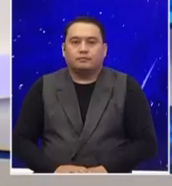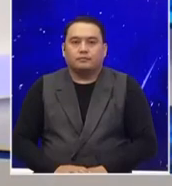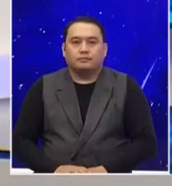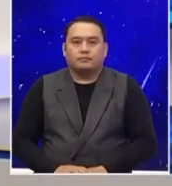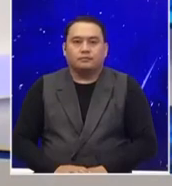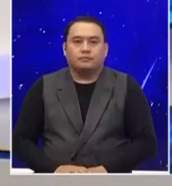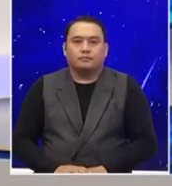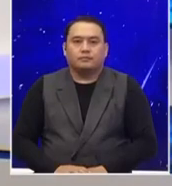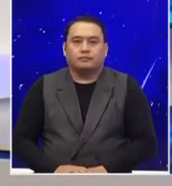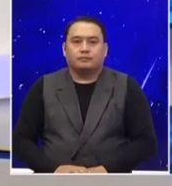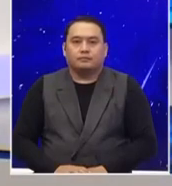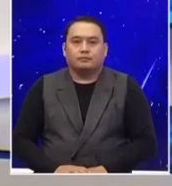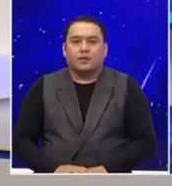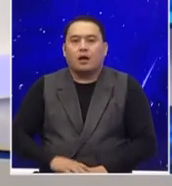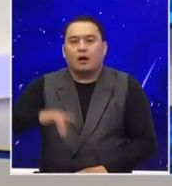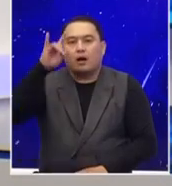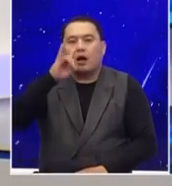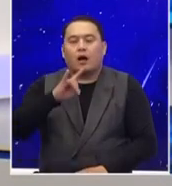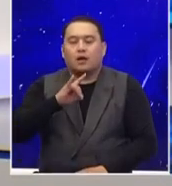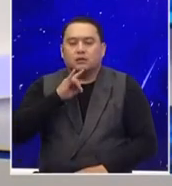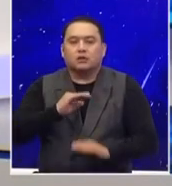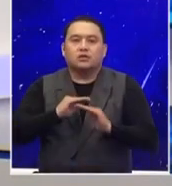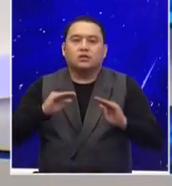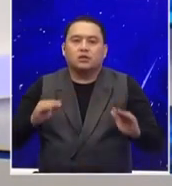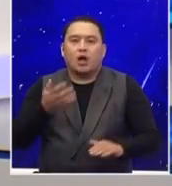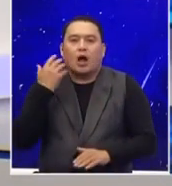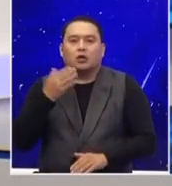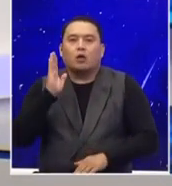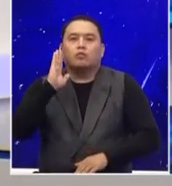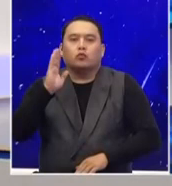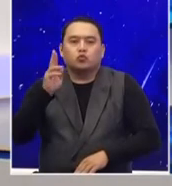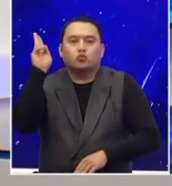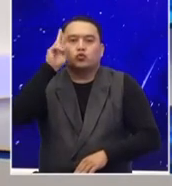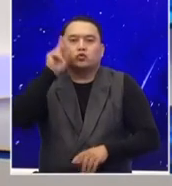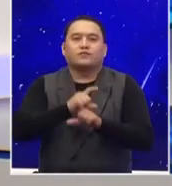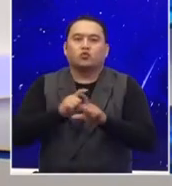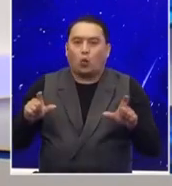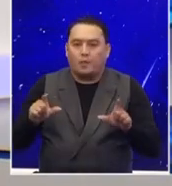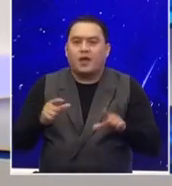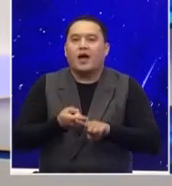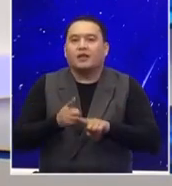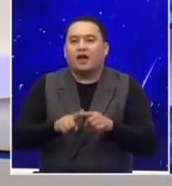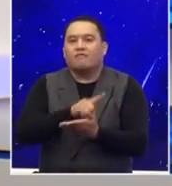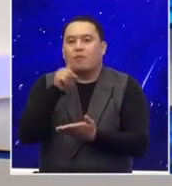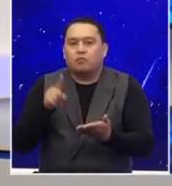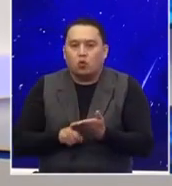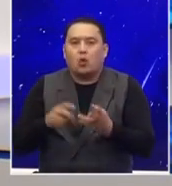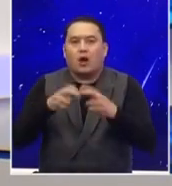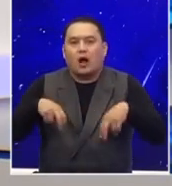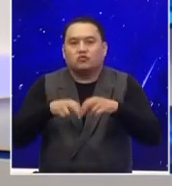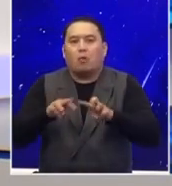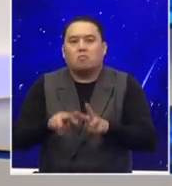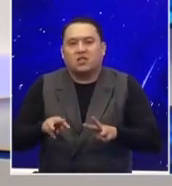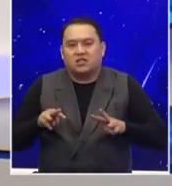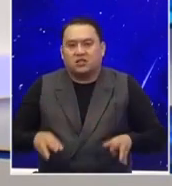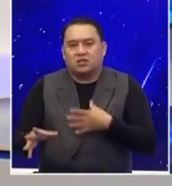Когда казахстанские учащиеся смогут учиться в обычном формате? Сейчас этот вопрос на рассмотрении профильных